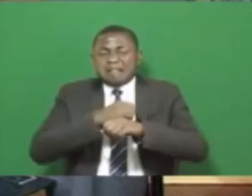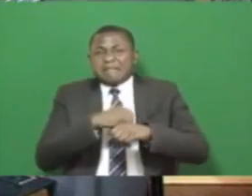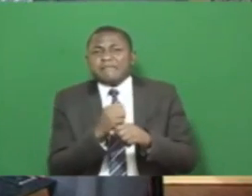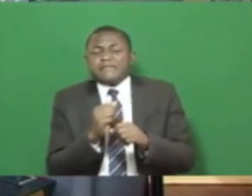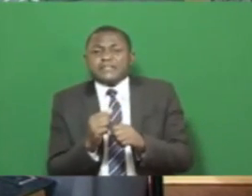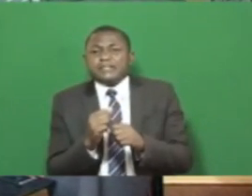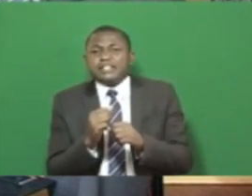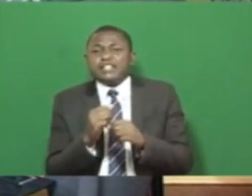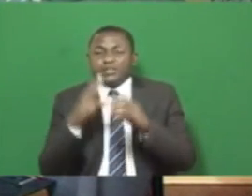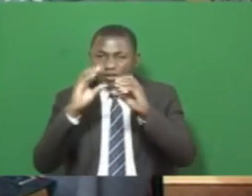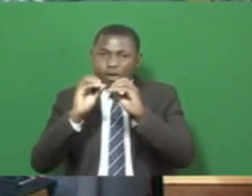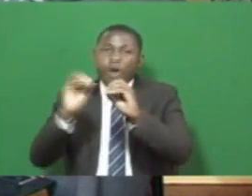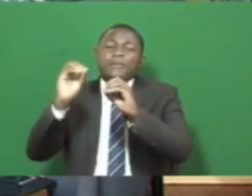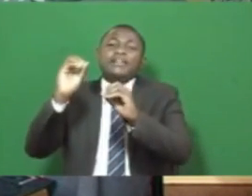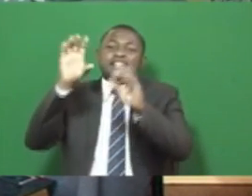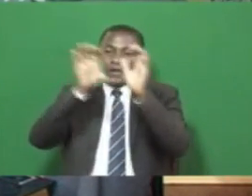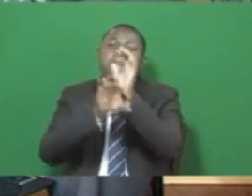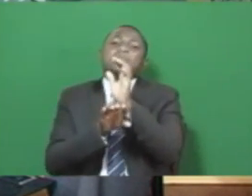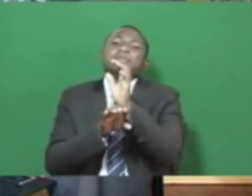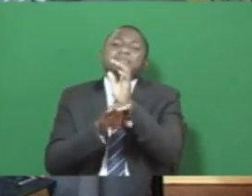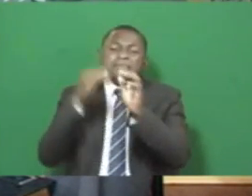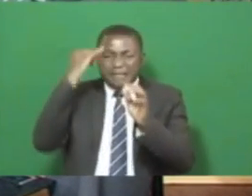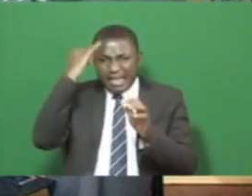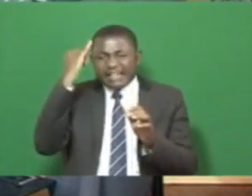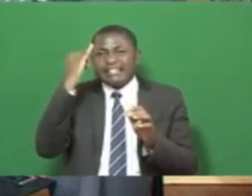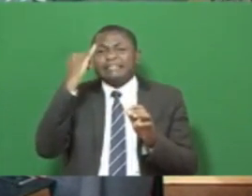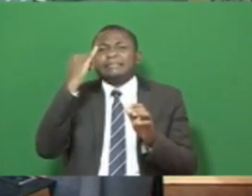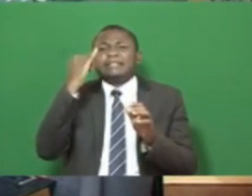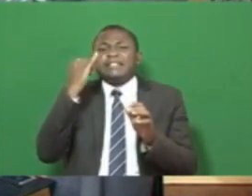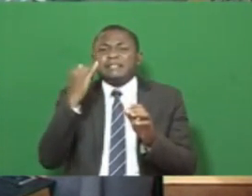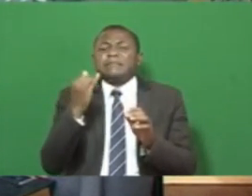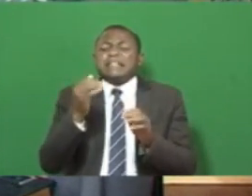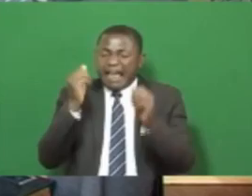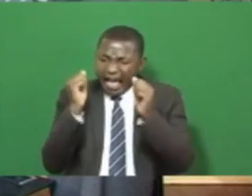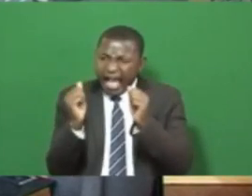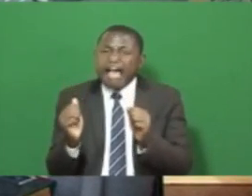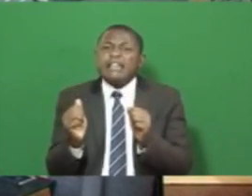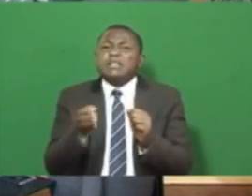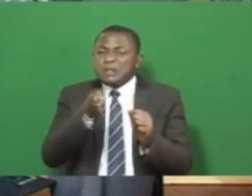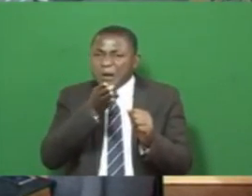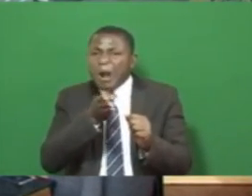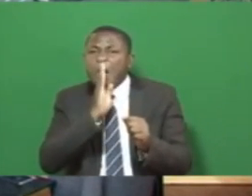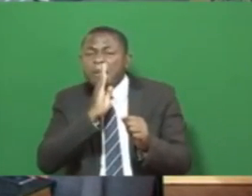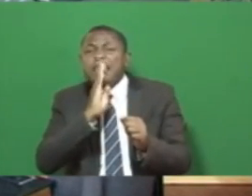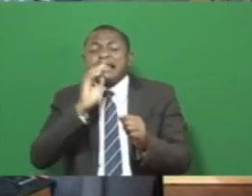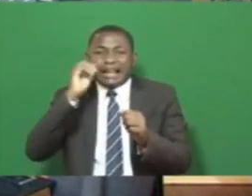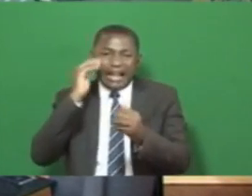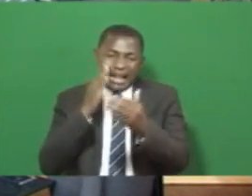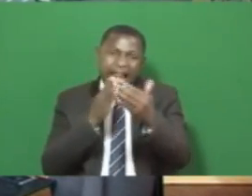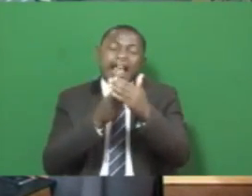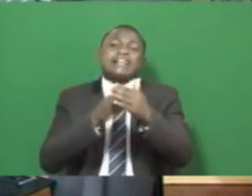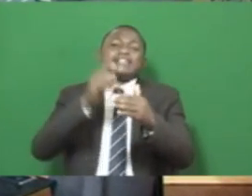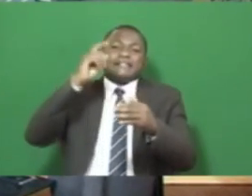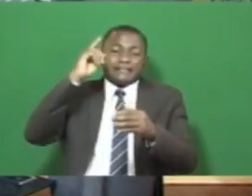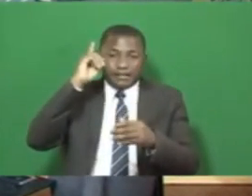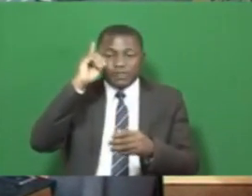Asingadi kuteerera. Pfungwa yacho yakatouya ndeye kuramba kuteerera, kuramba kuita zvaidiwa naMwari. Alright.